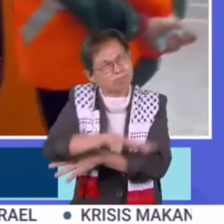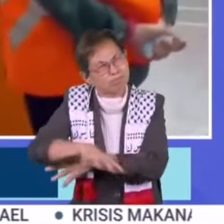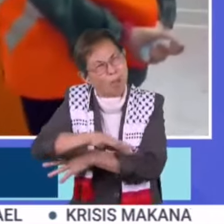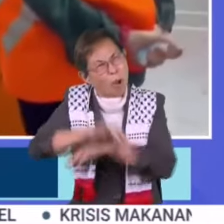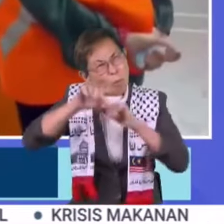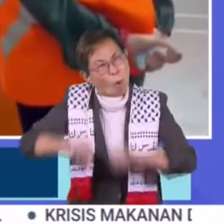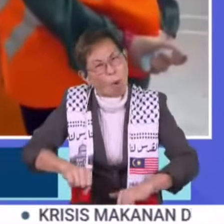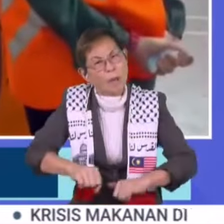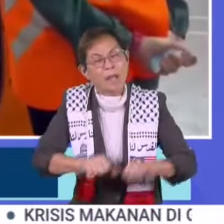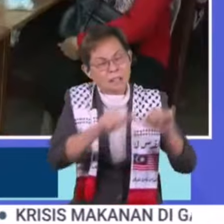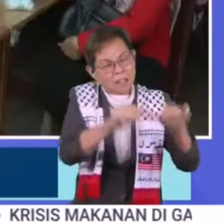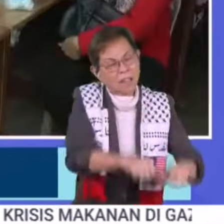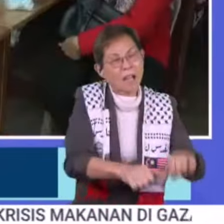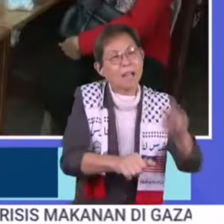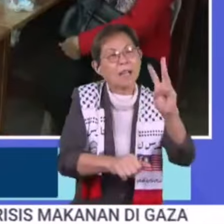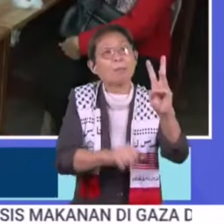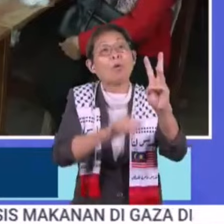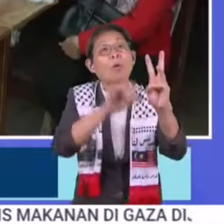dianggarkan mampu menampung